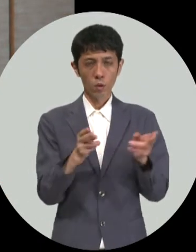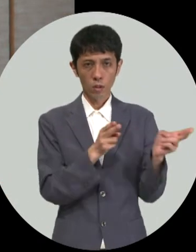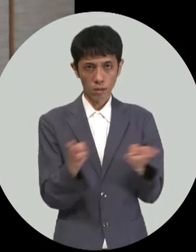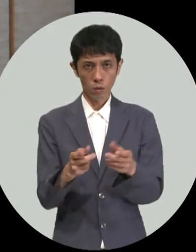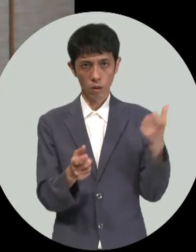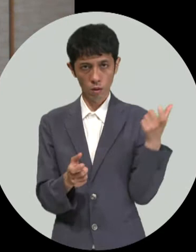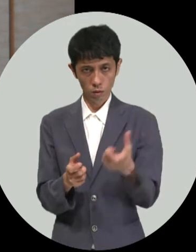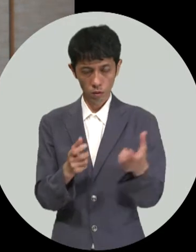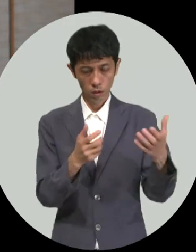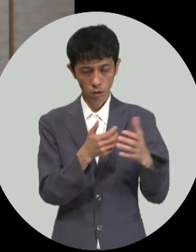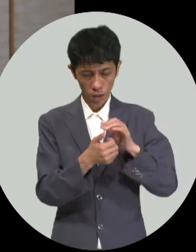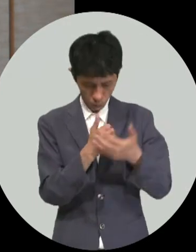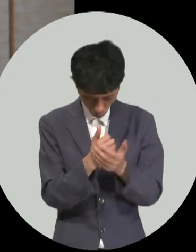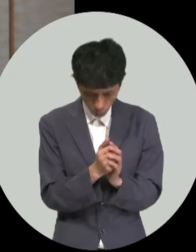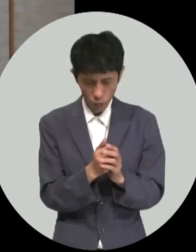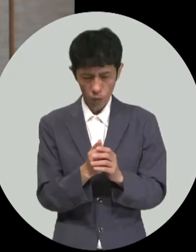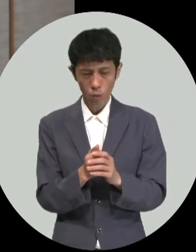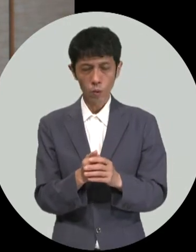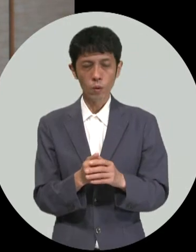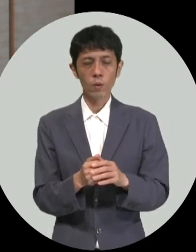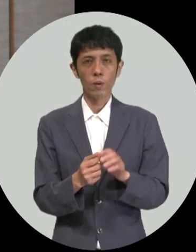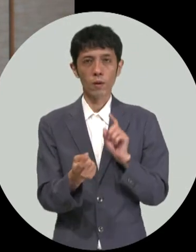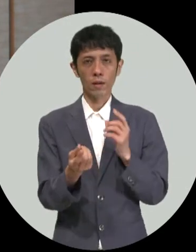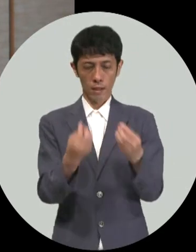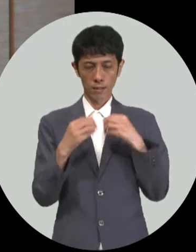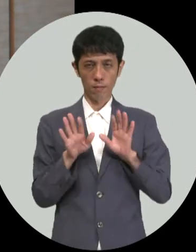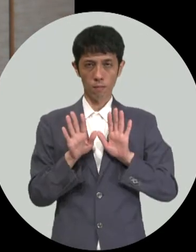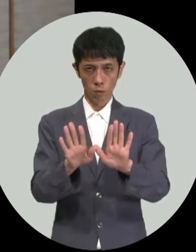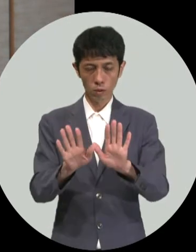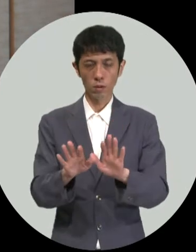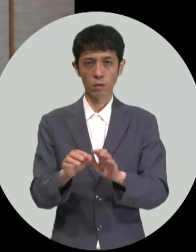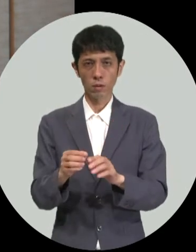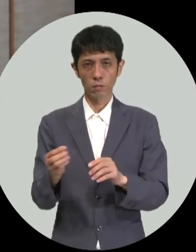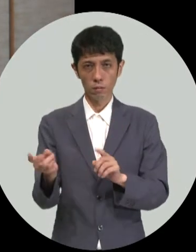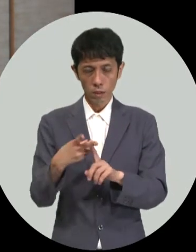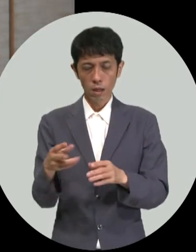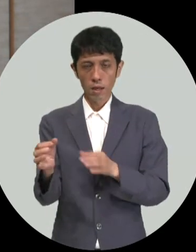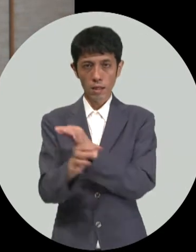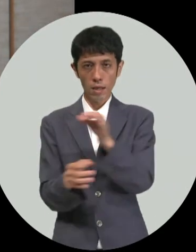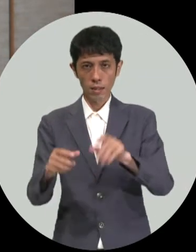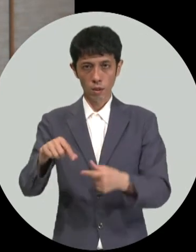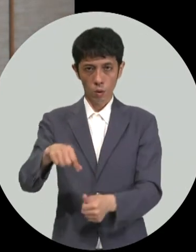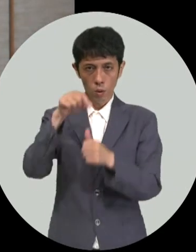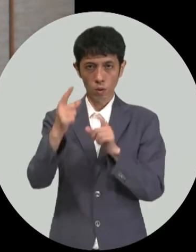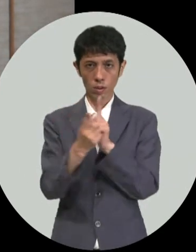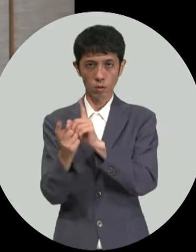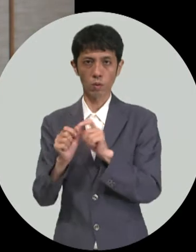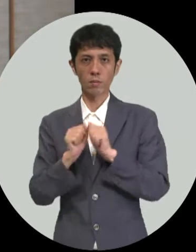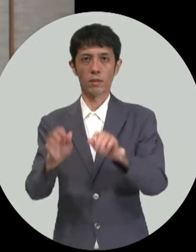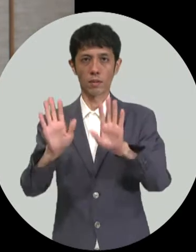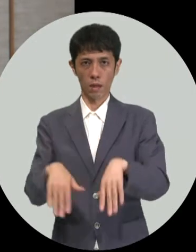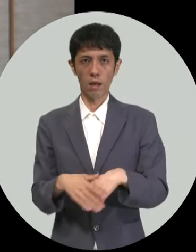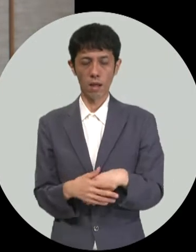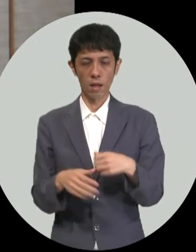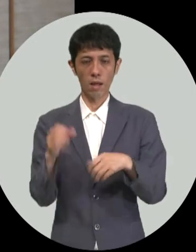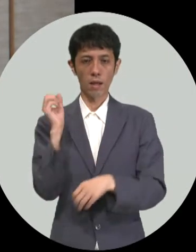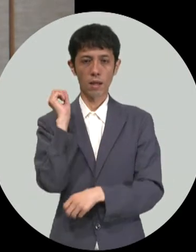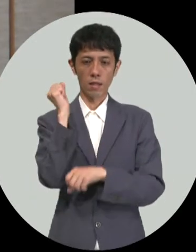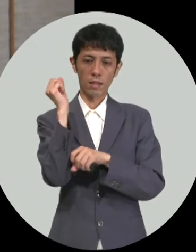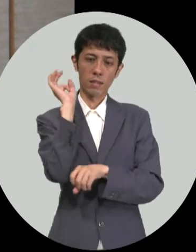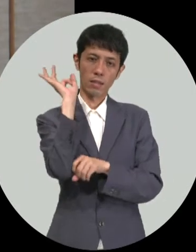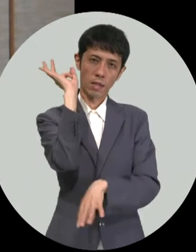の確保、感染拡大防止策、それから経済雇用対策等を実施をいたしました。財源につきまし